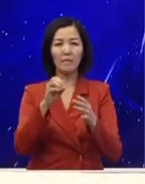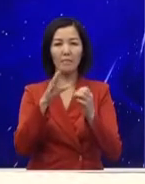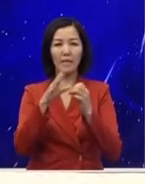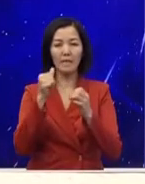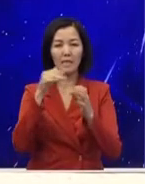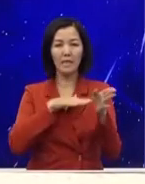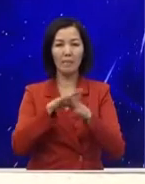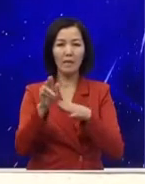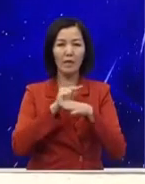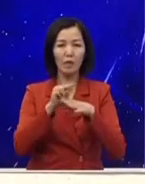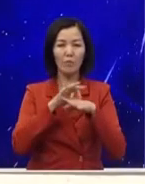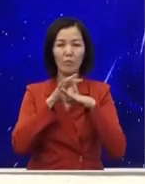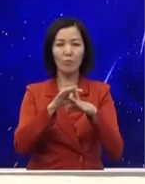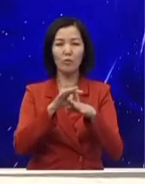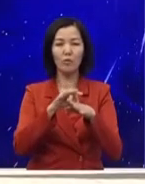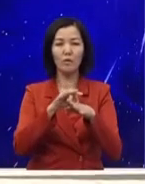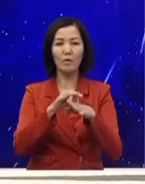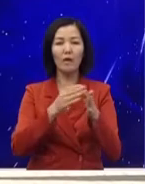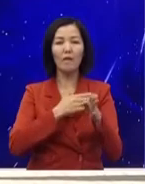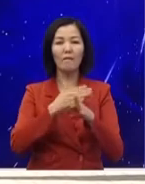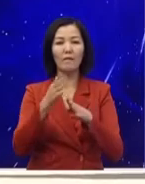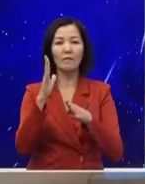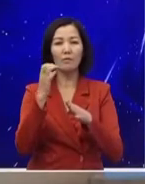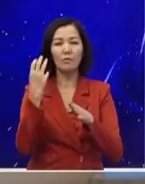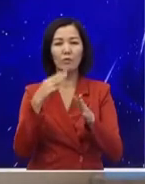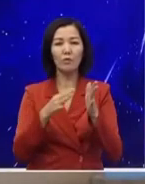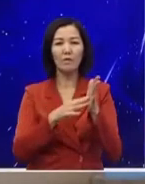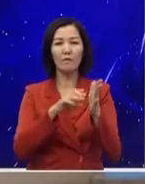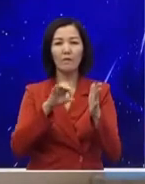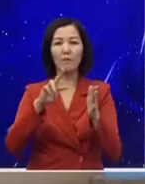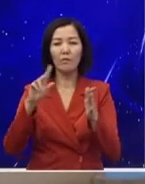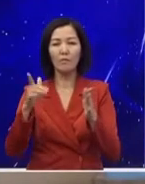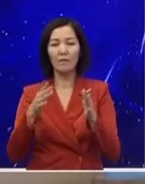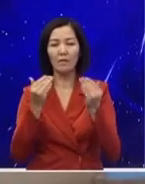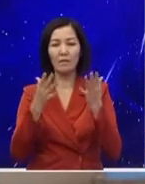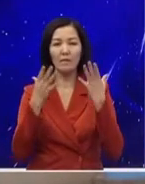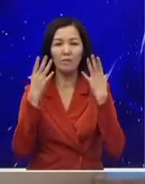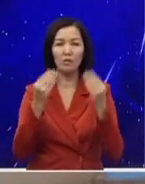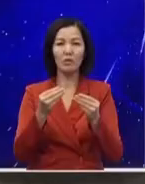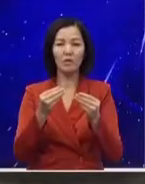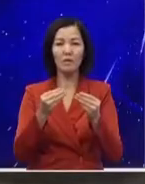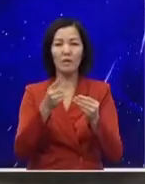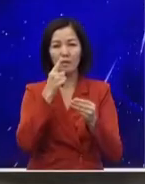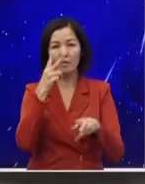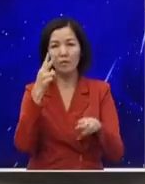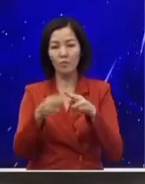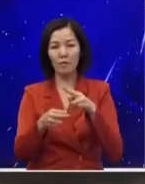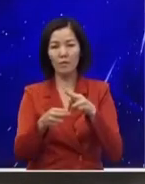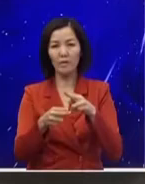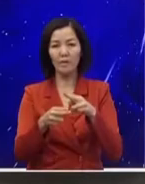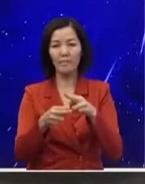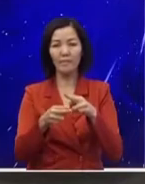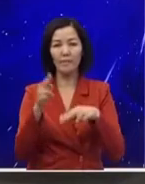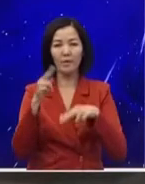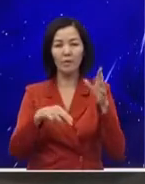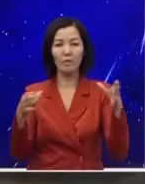пройдет капитальный ремонт. На его реконструкцию выделено 549 миллионов тенге. На сегодня работы уже подходят к концу. По словам